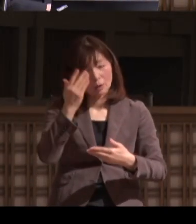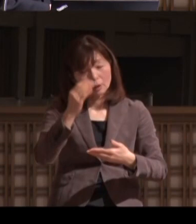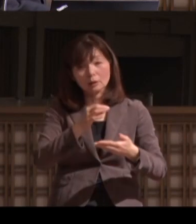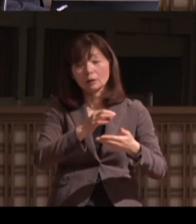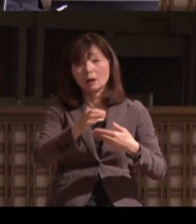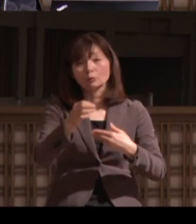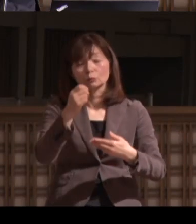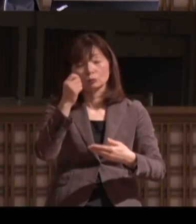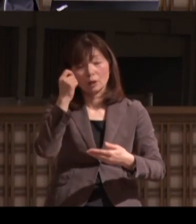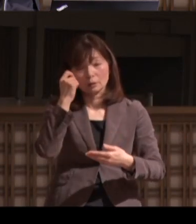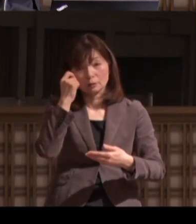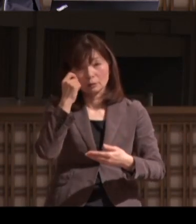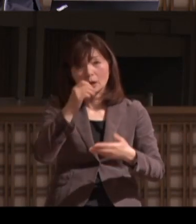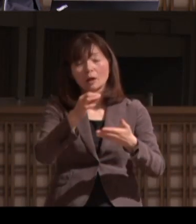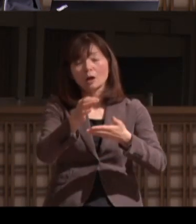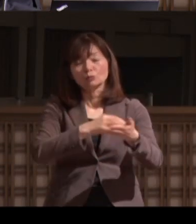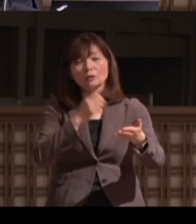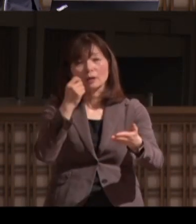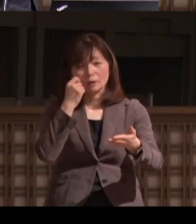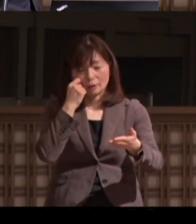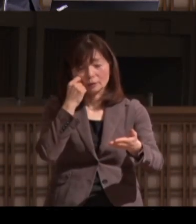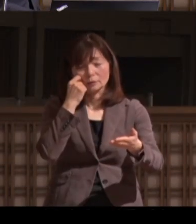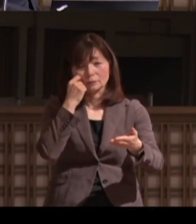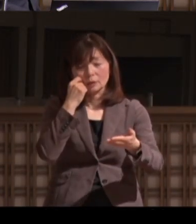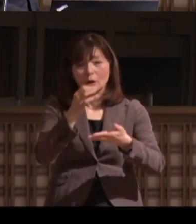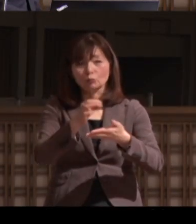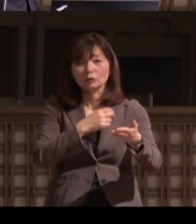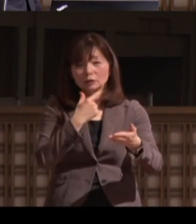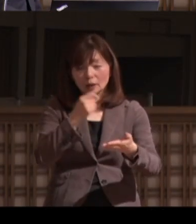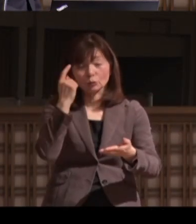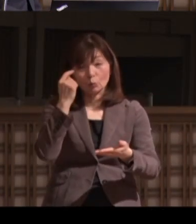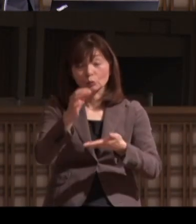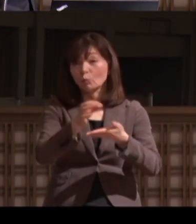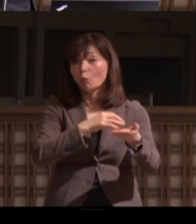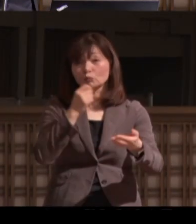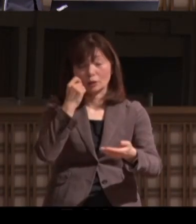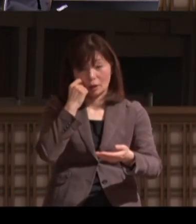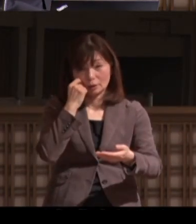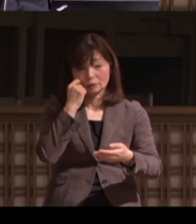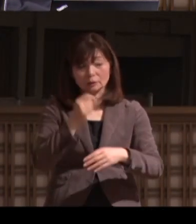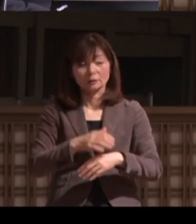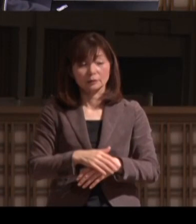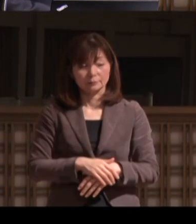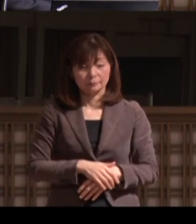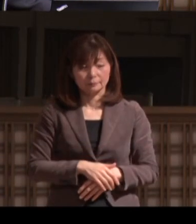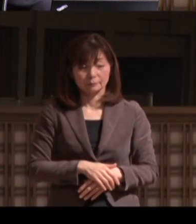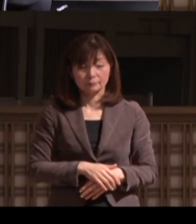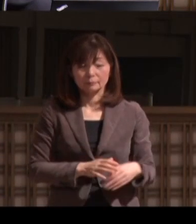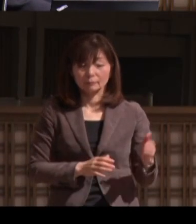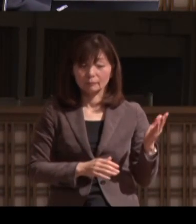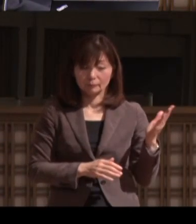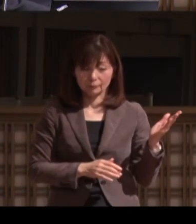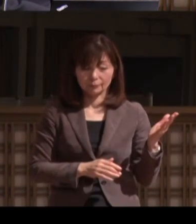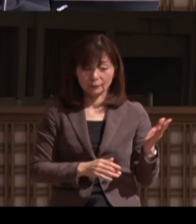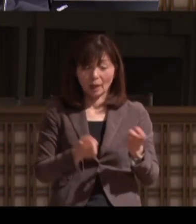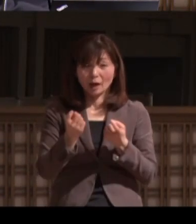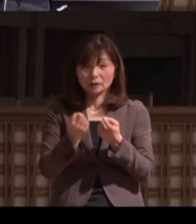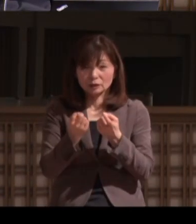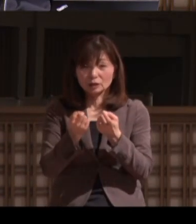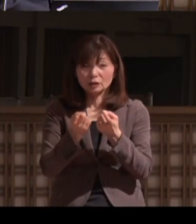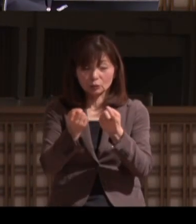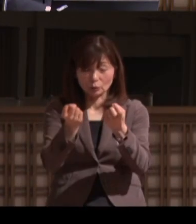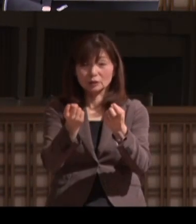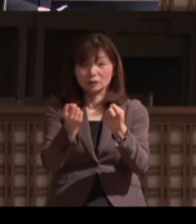た少し見えにくい写真ですがこの右下にあるのはイノシシのえあ